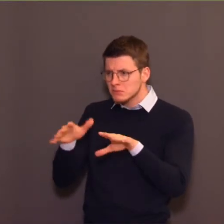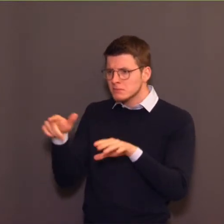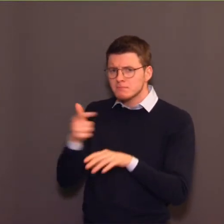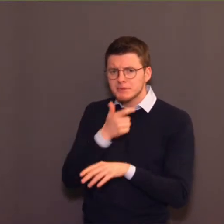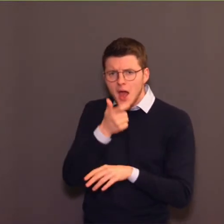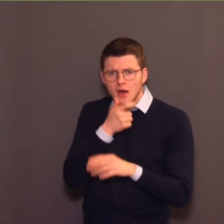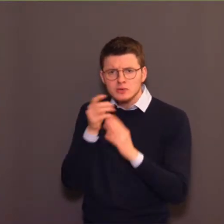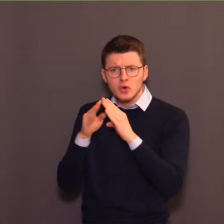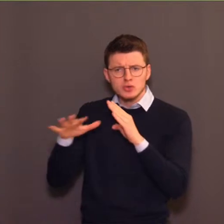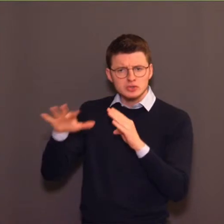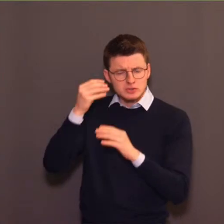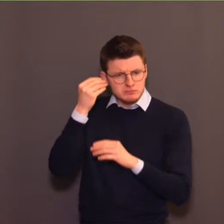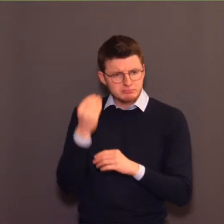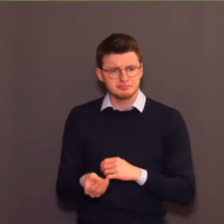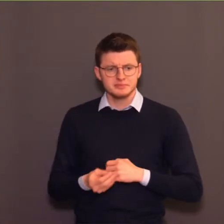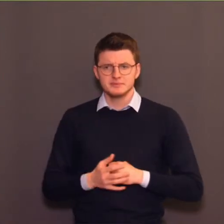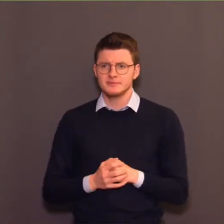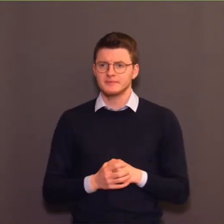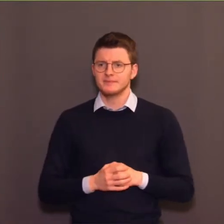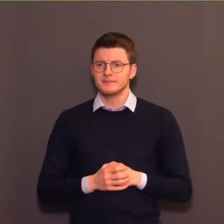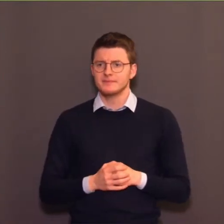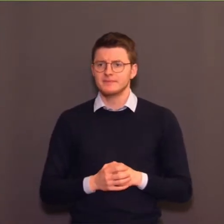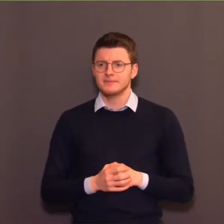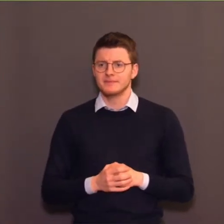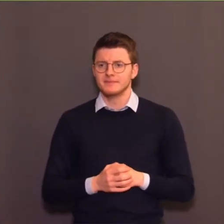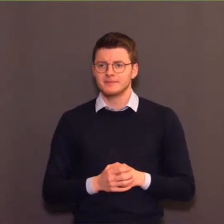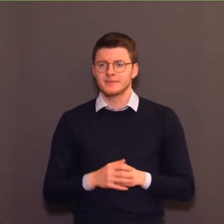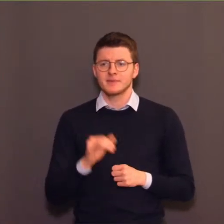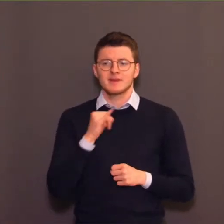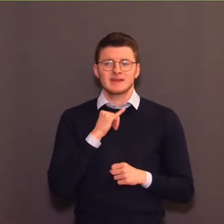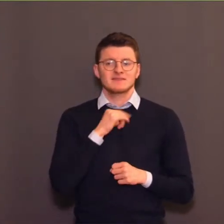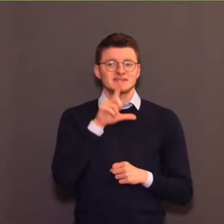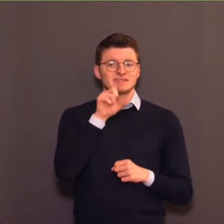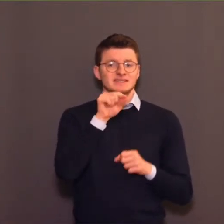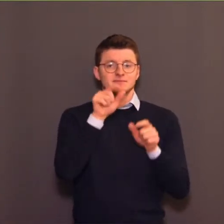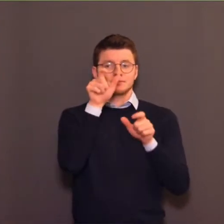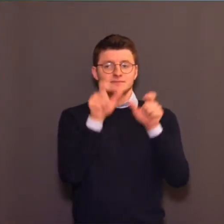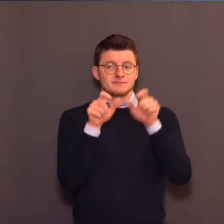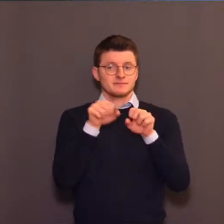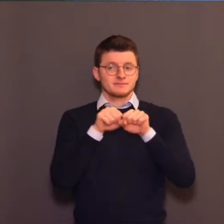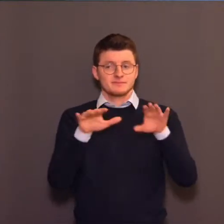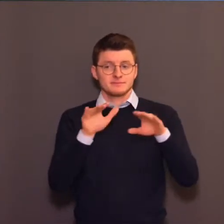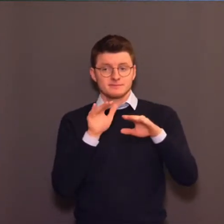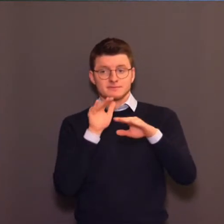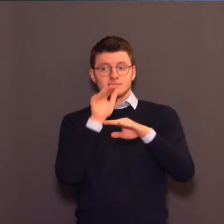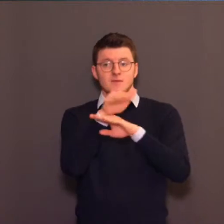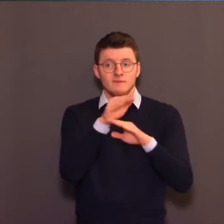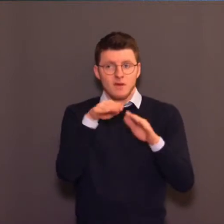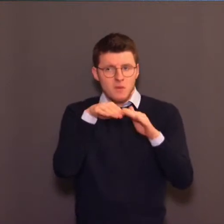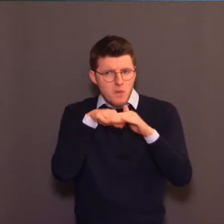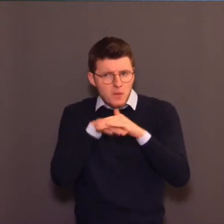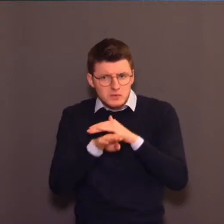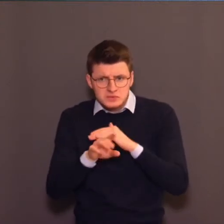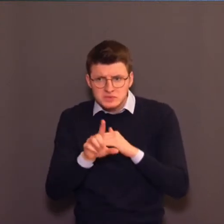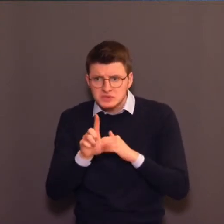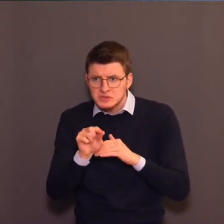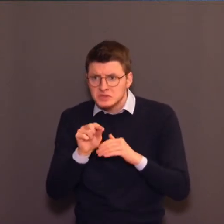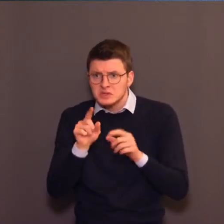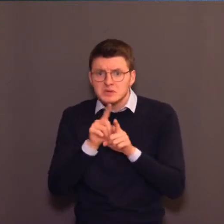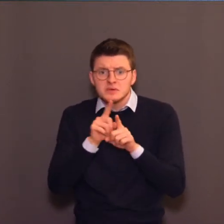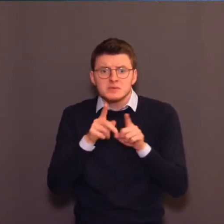Er werden minder dan 10 uitbraken met 10 of meer besmettingen gemeld. En het aantal